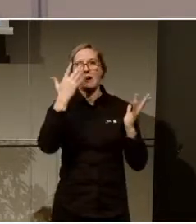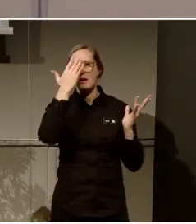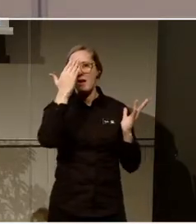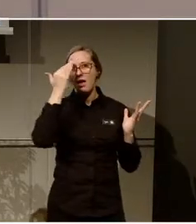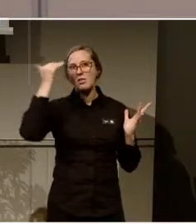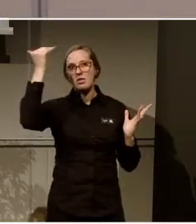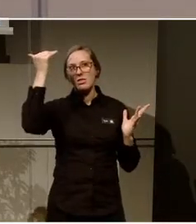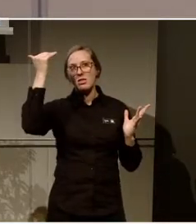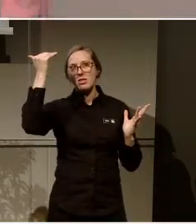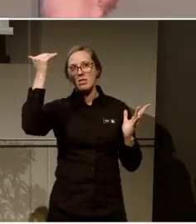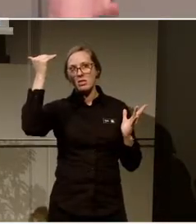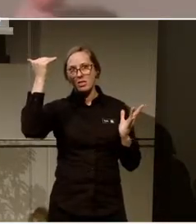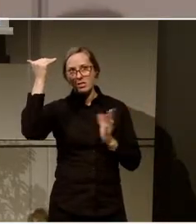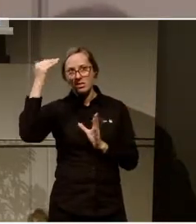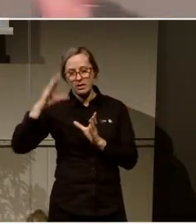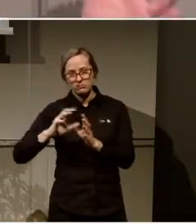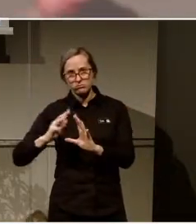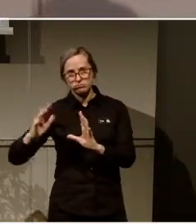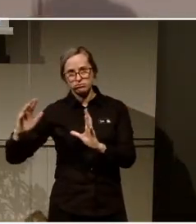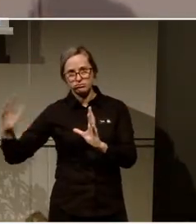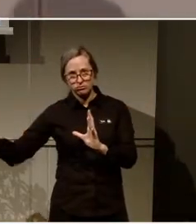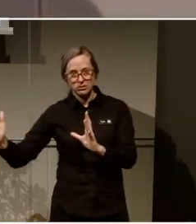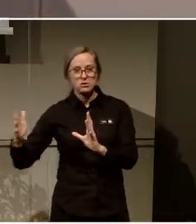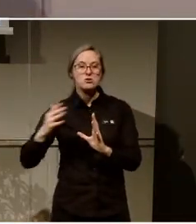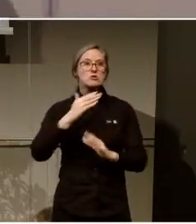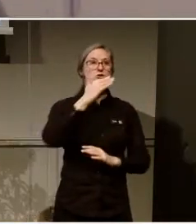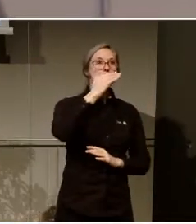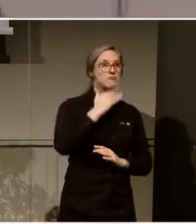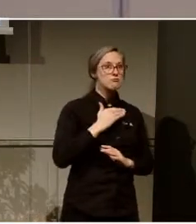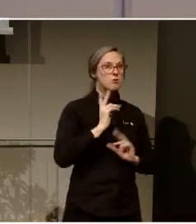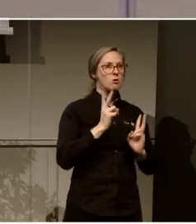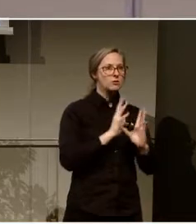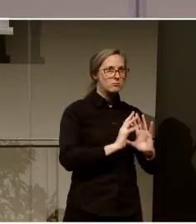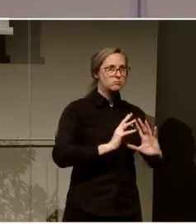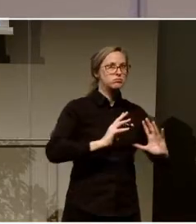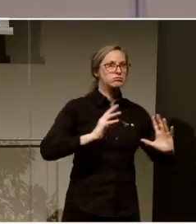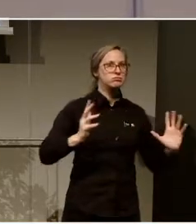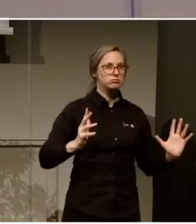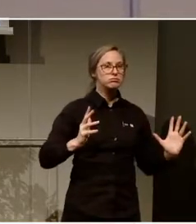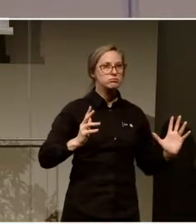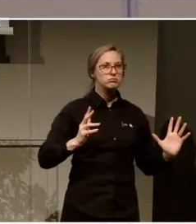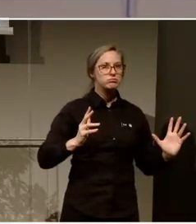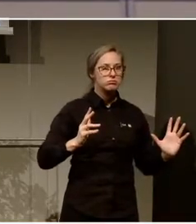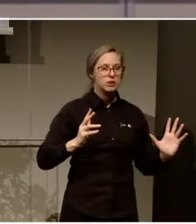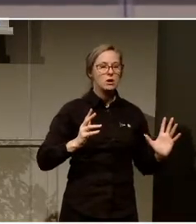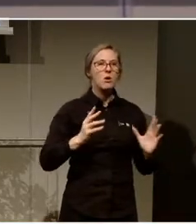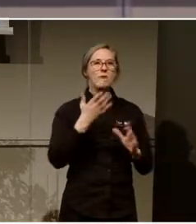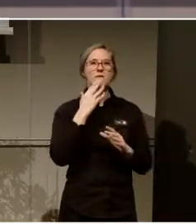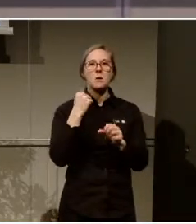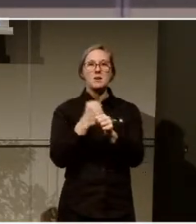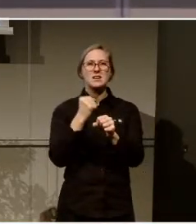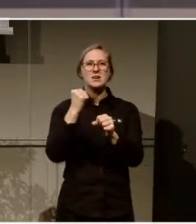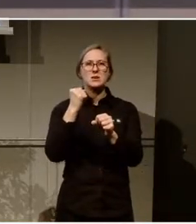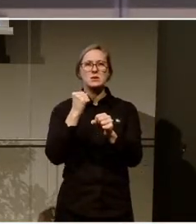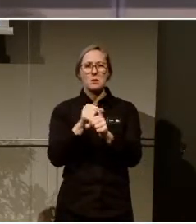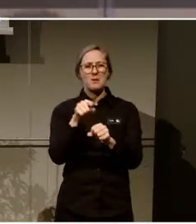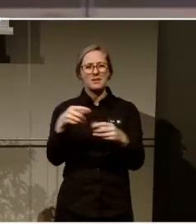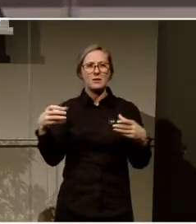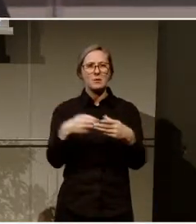blir också fler yngre. Och den arbetsföra befolkningen kommer att bli färre eller mindre i